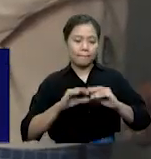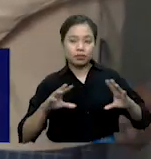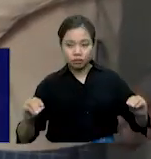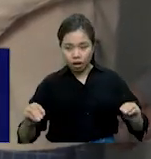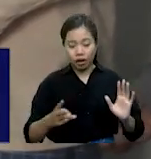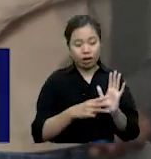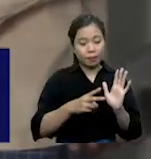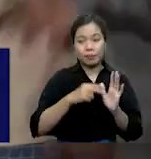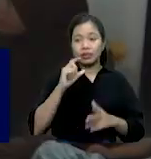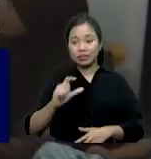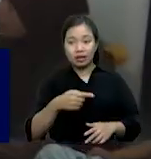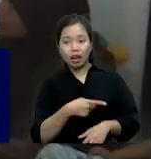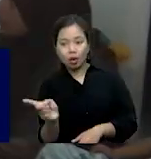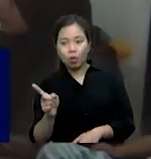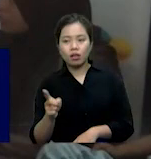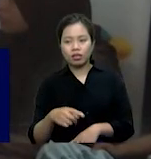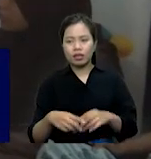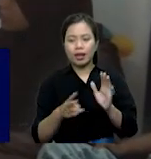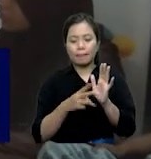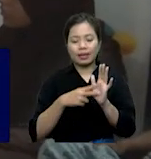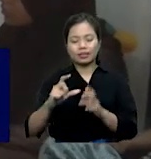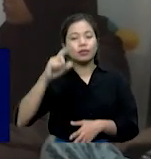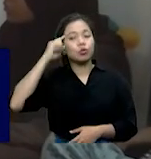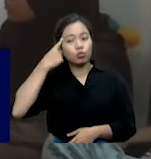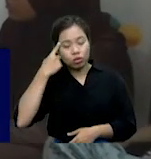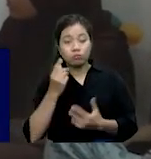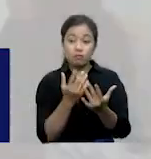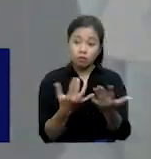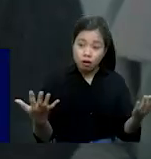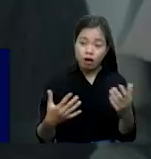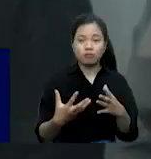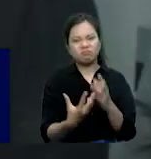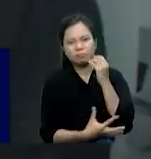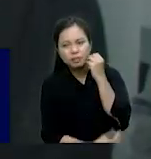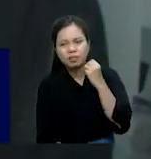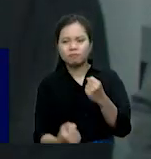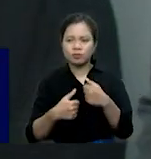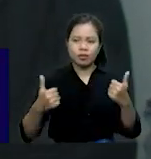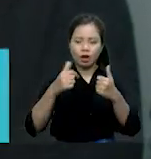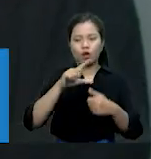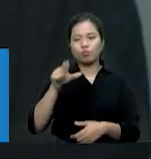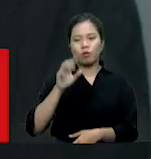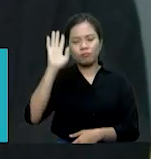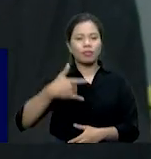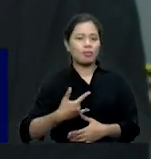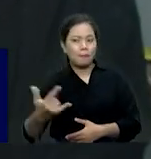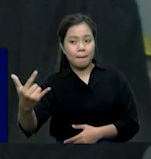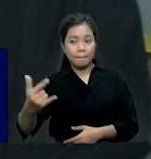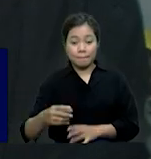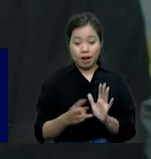oleh MNC Peduli agar warga yang membutuhkan tetap semangat menjalani Ramadan. Kami dari MNC Peduli mempunyai program